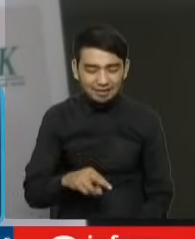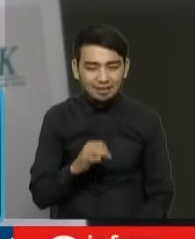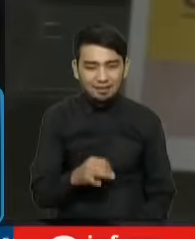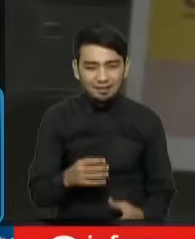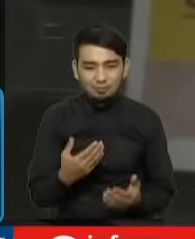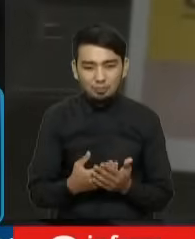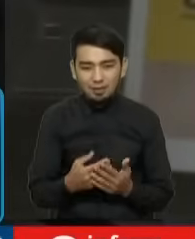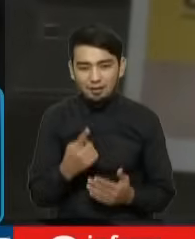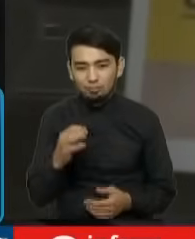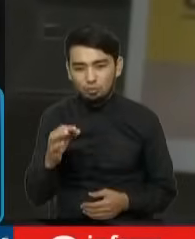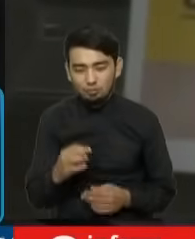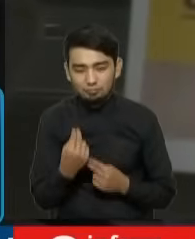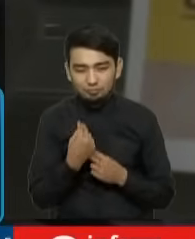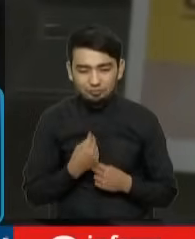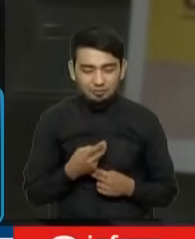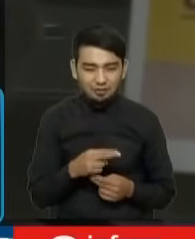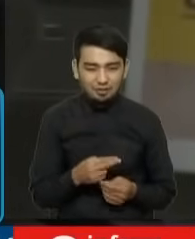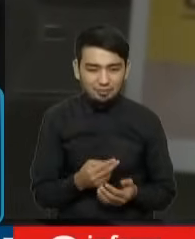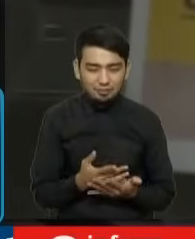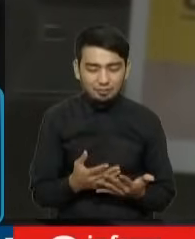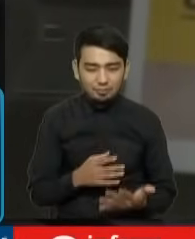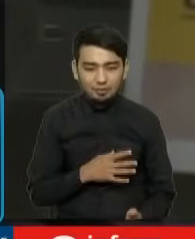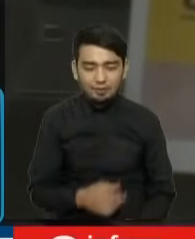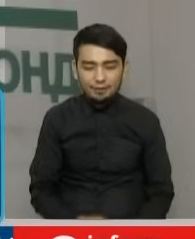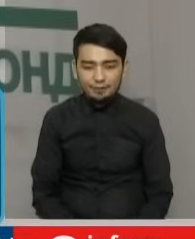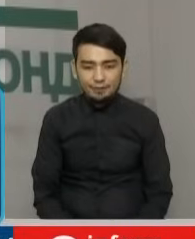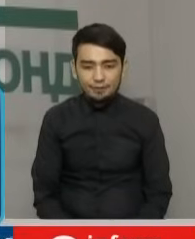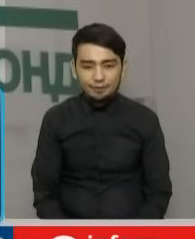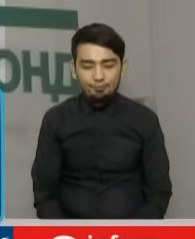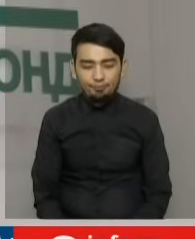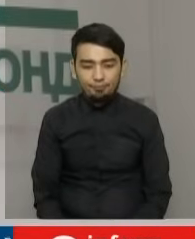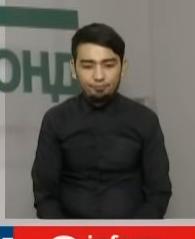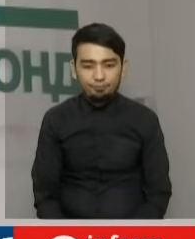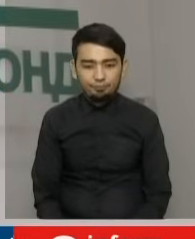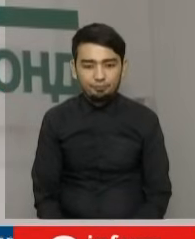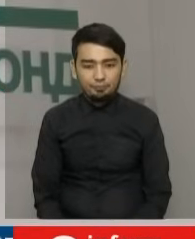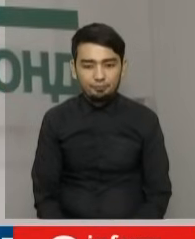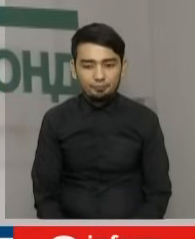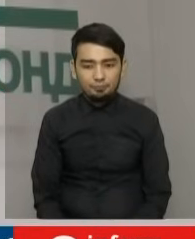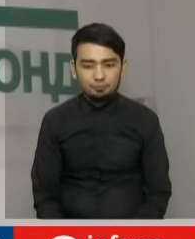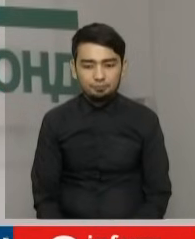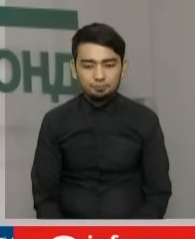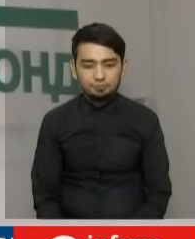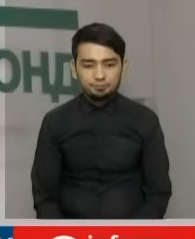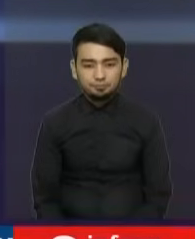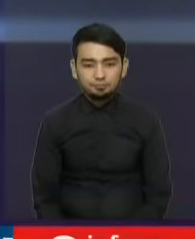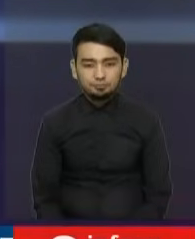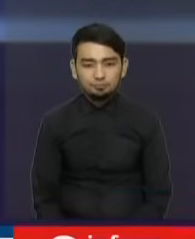около 1% пенсионных сбережений. Екатерина Белоусова, Анатолий Бледных, Информбюро,